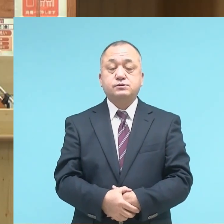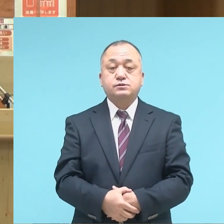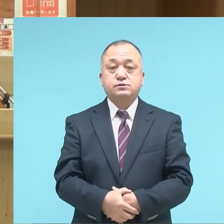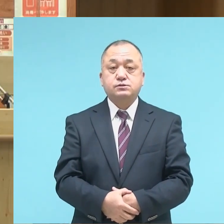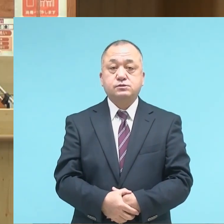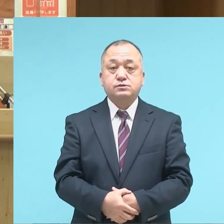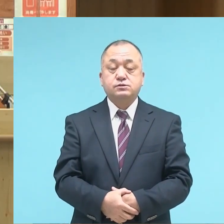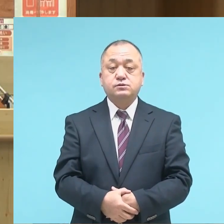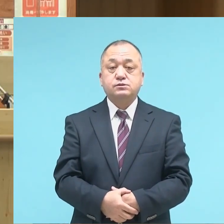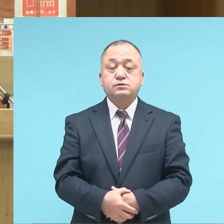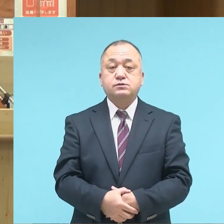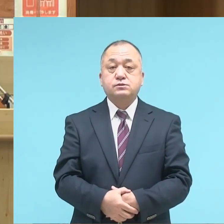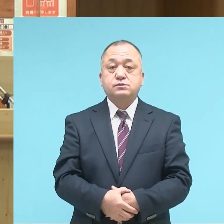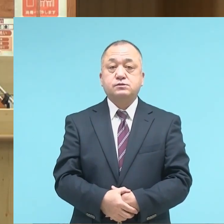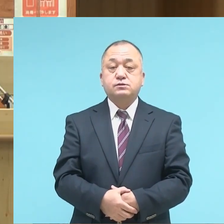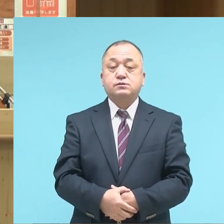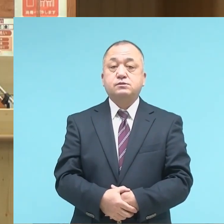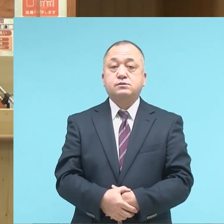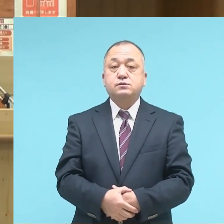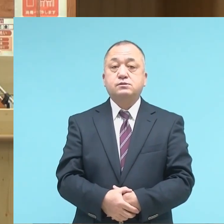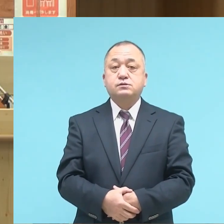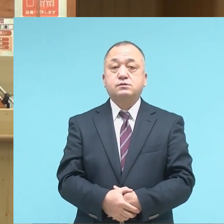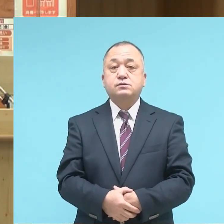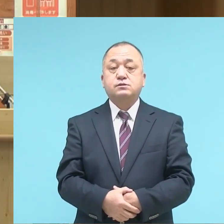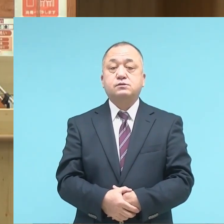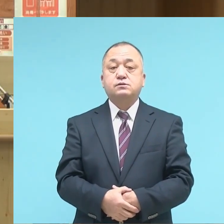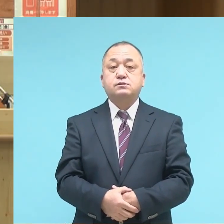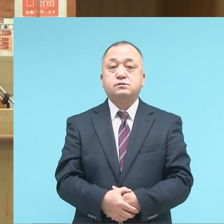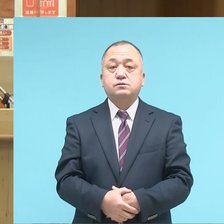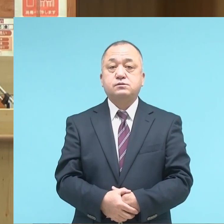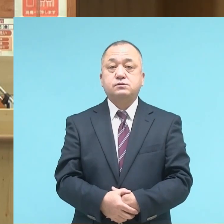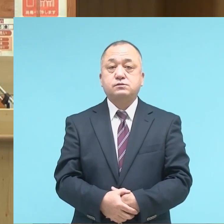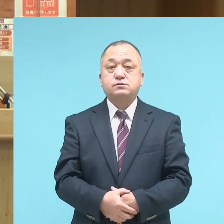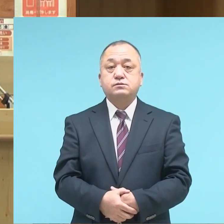今、旭川市との協議というのは、